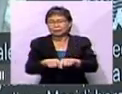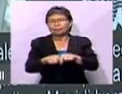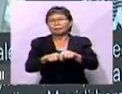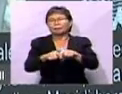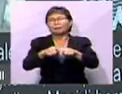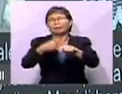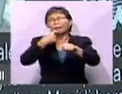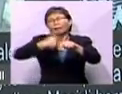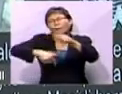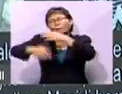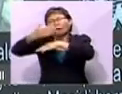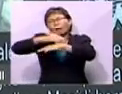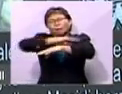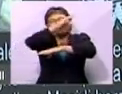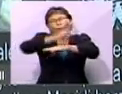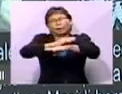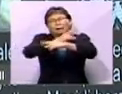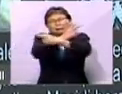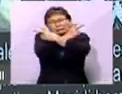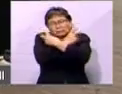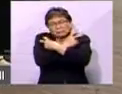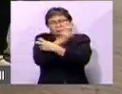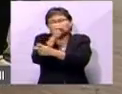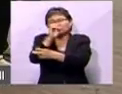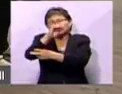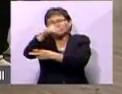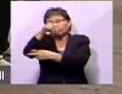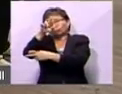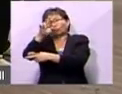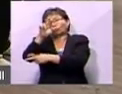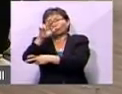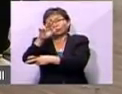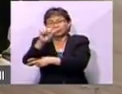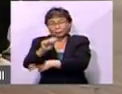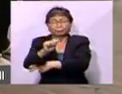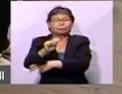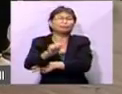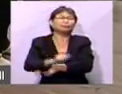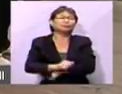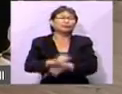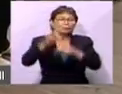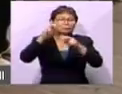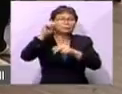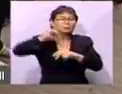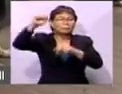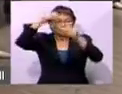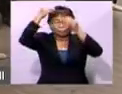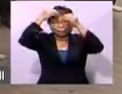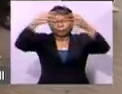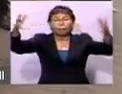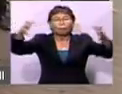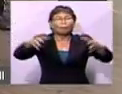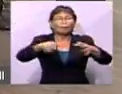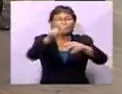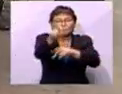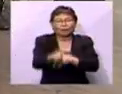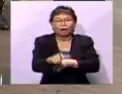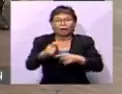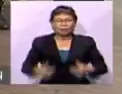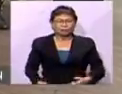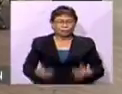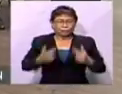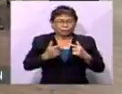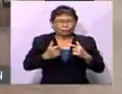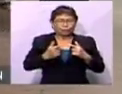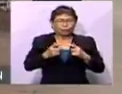arkeologi Bukit Tengkorak Sempurna. Sabah juga buat julung kali mengisytiharkan Aman Sirok, seorang personaliti hidup yang pakar